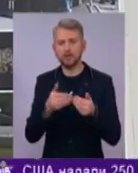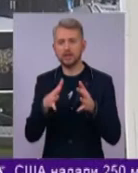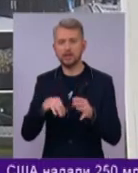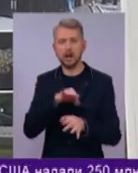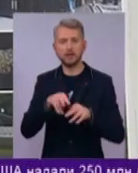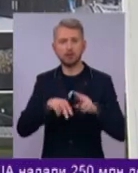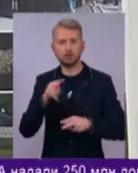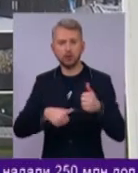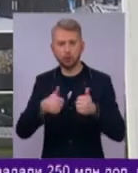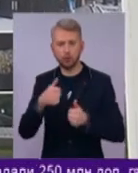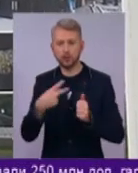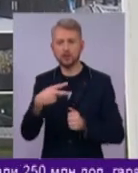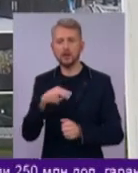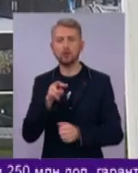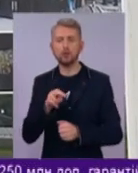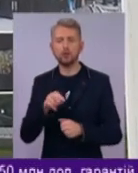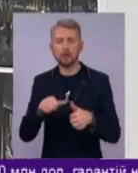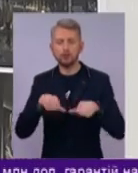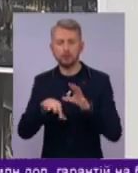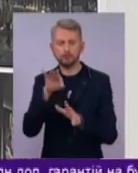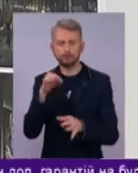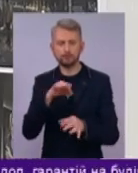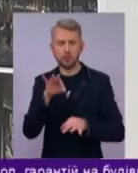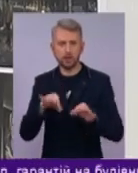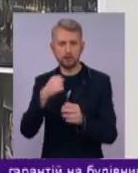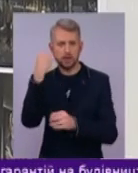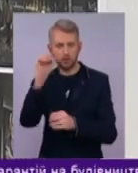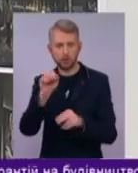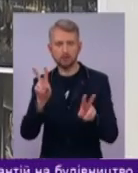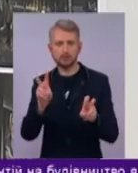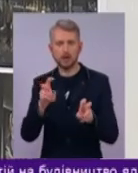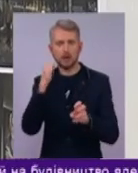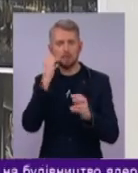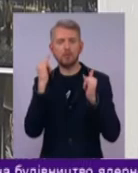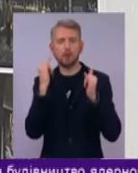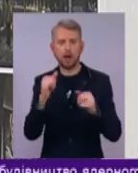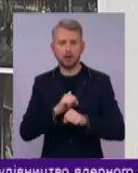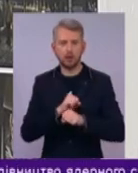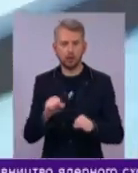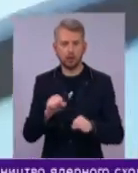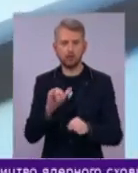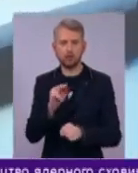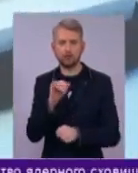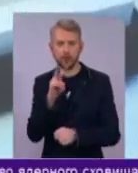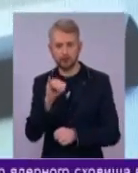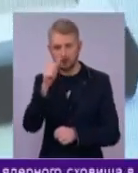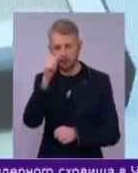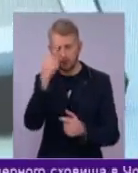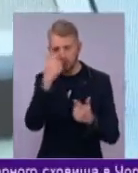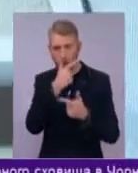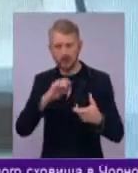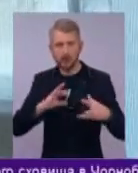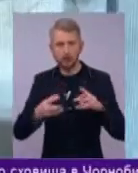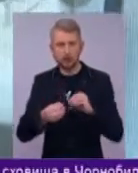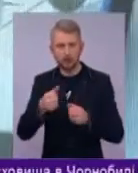конкурс. 20 лютого журі визначить проєкт-переможець у номінації «Меморіал Героїв» у червні, оголосять